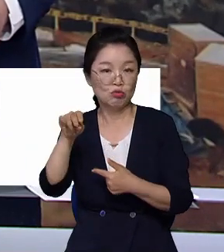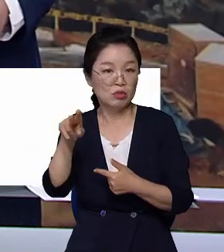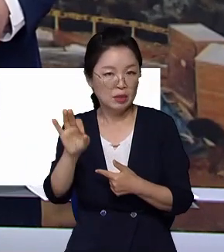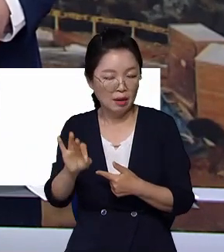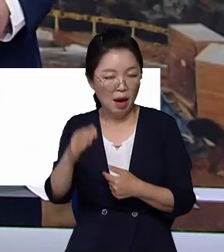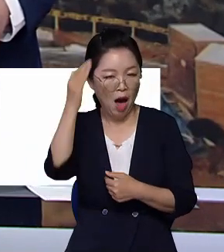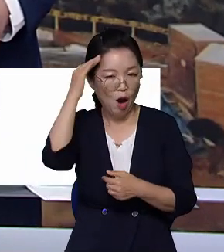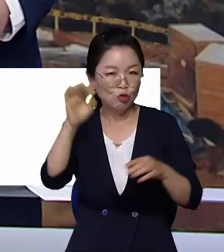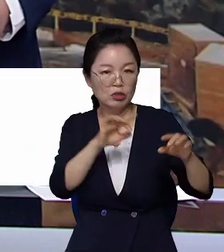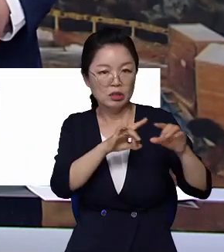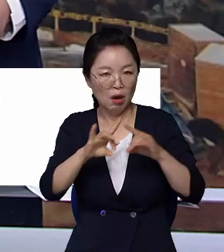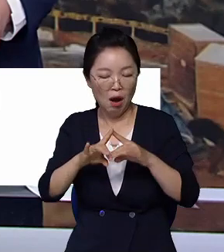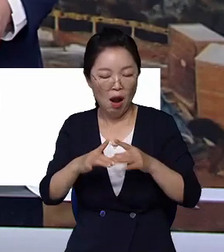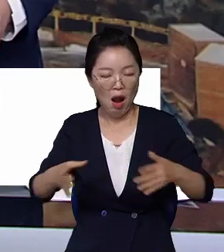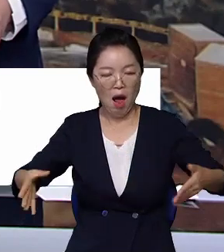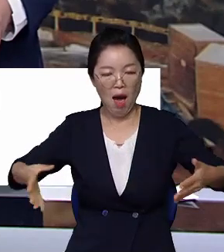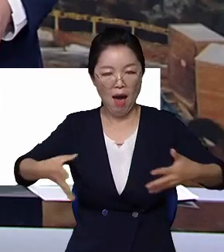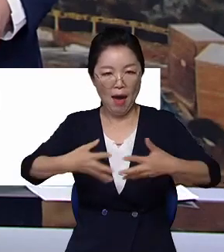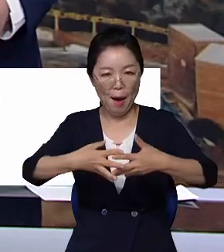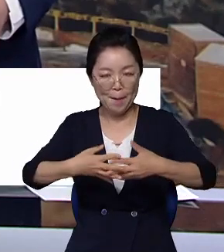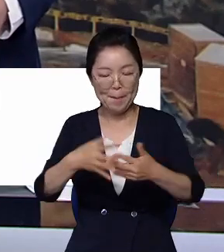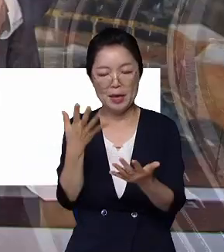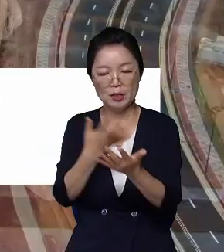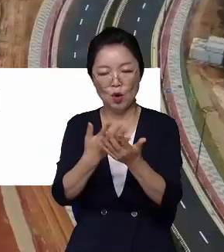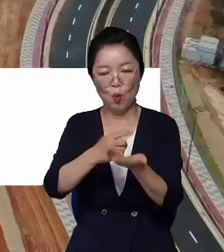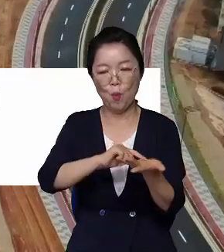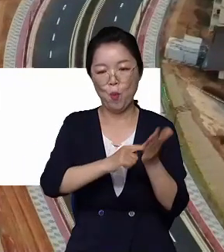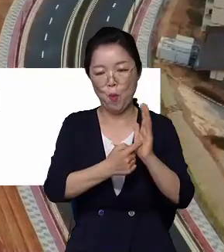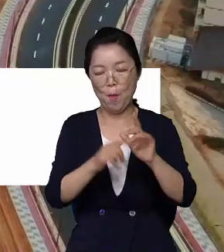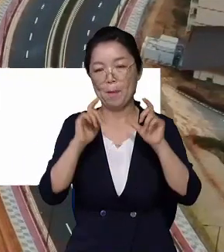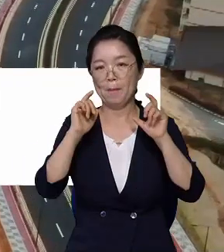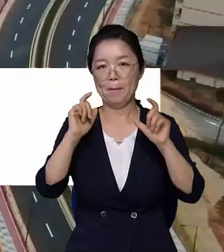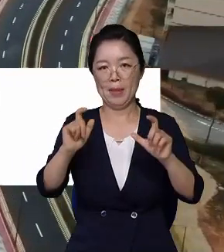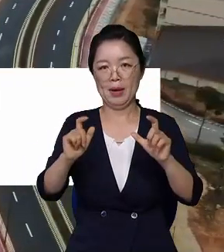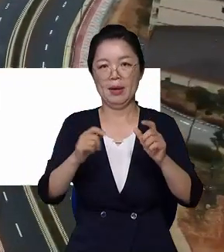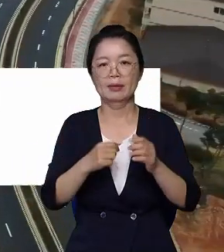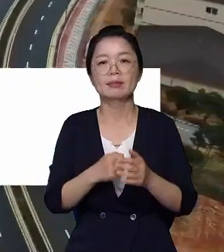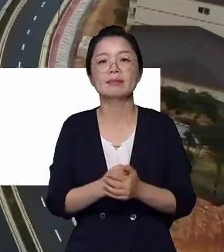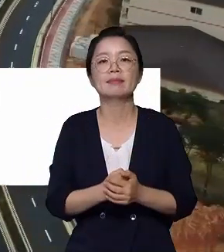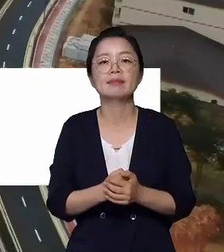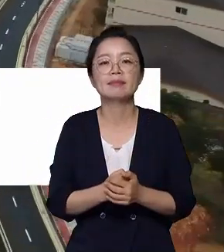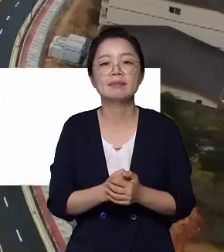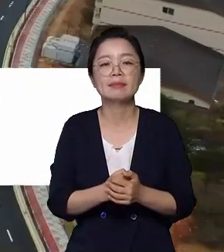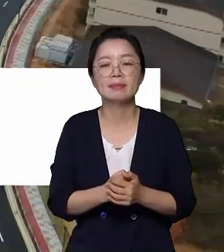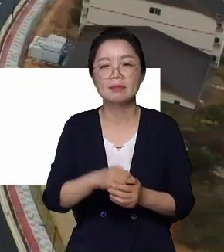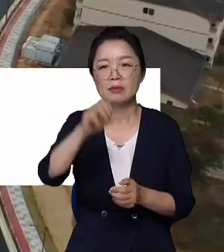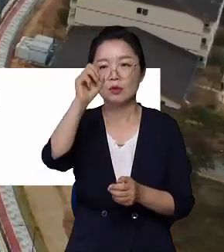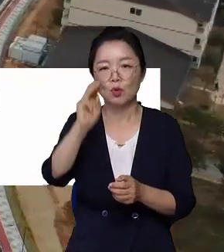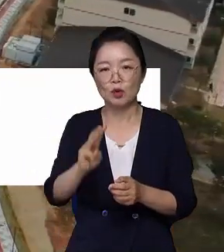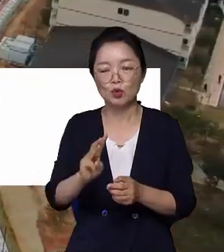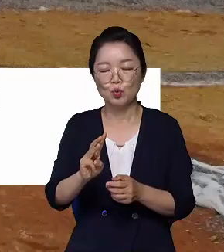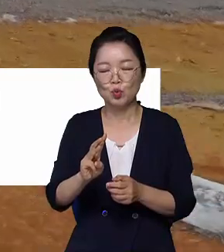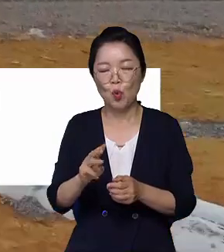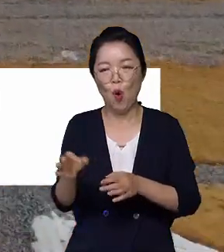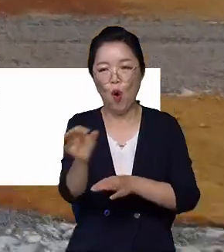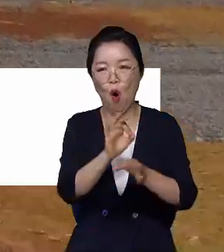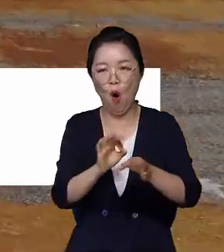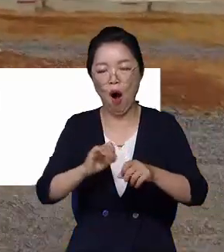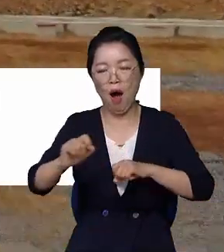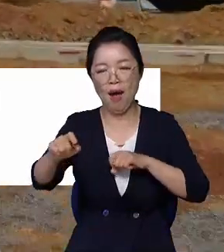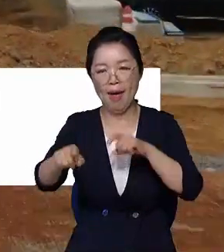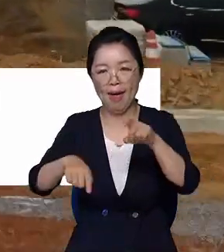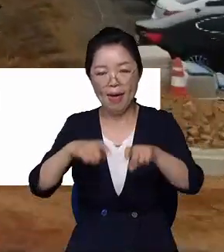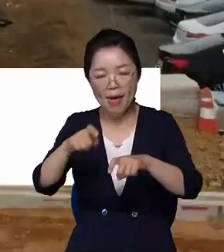한전공대 부지 기부 협약서를 공개하라는 항소심 판결이 나왔습니다. 광주고등법원은 광주경실련이 제기한 정부 공개